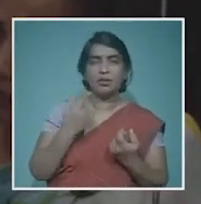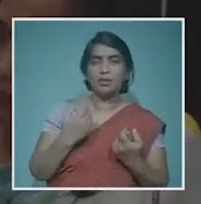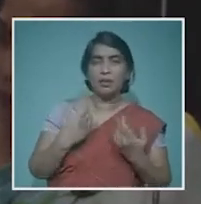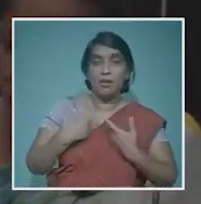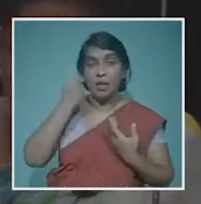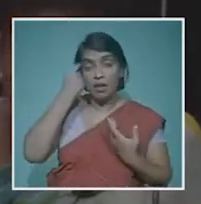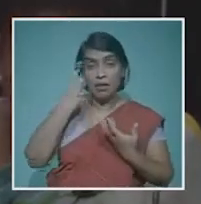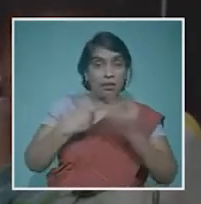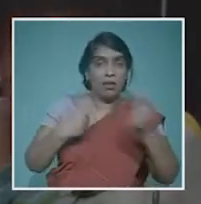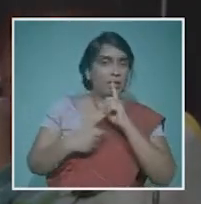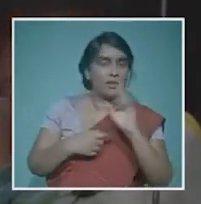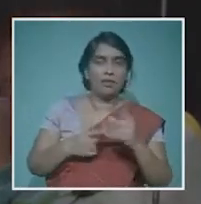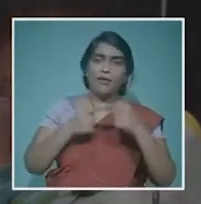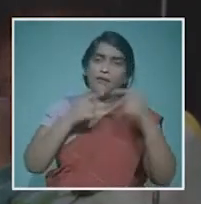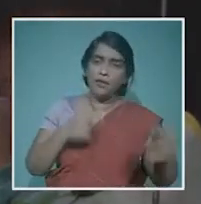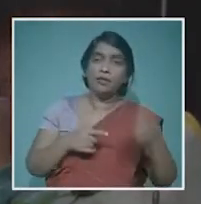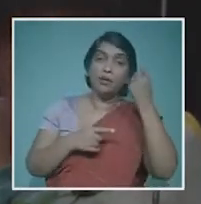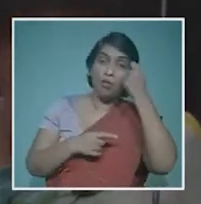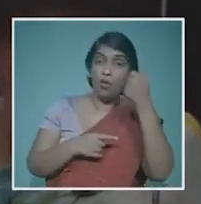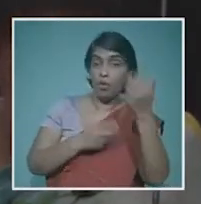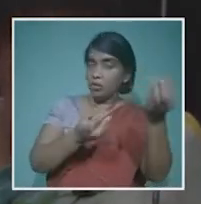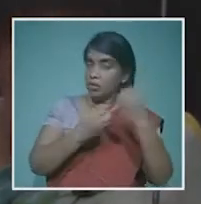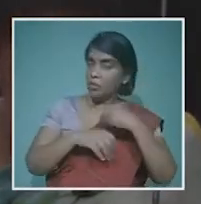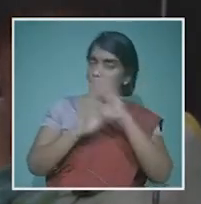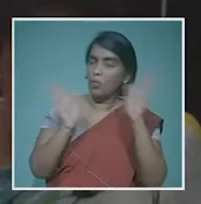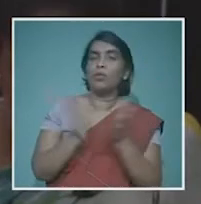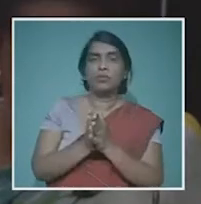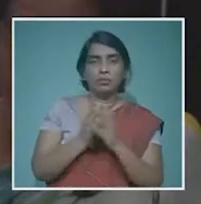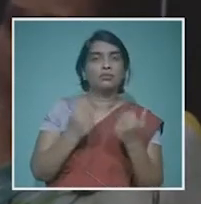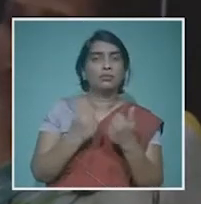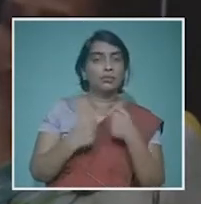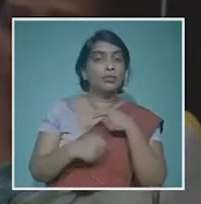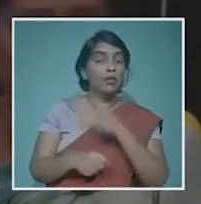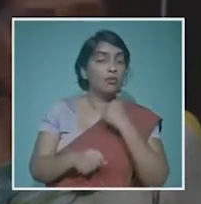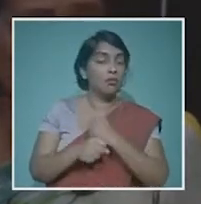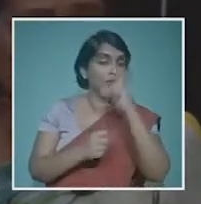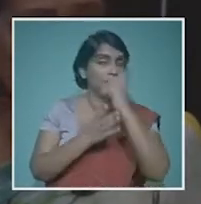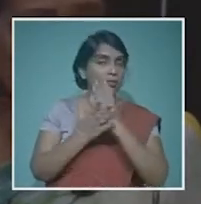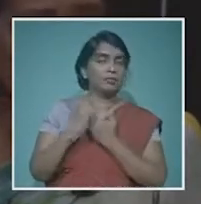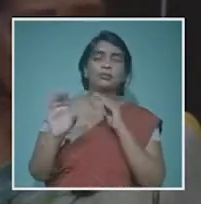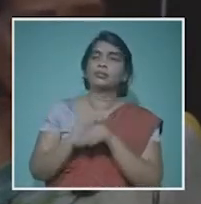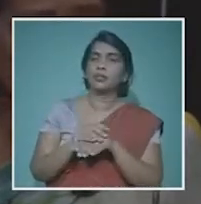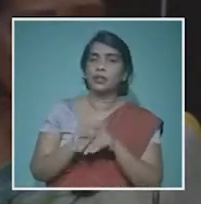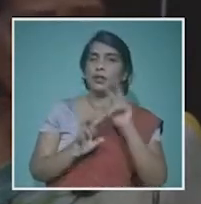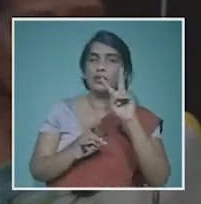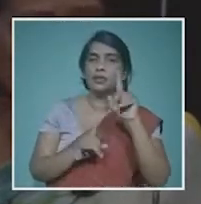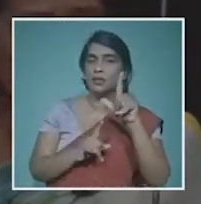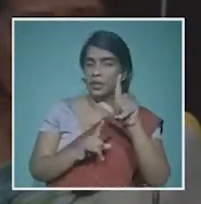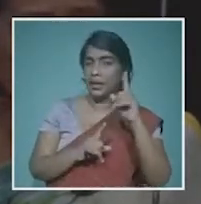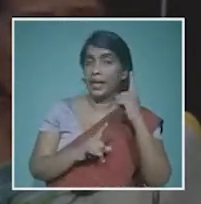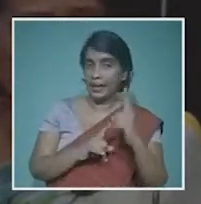අපේ යෝජනා ගන්න කියලා. විරුද්ධ පක්ෂයේ යෝජනා හොඳ ඒවා දෙනවා නම් ඒ ඔක්කොම ඇතුල් කරගෙන ඒවා ආණ්ඩුක්‍රම ව්‍යවස්ථාවට ඇතුල් කරමු. 27 එකවගන්ති